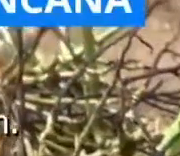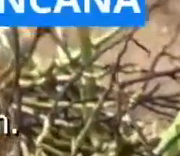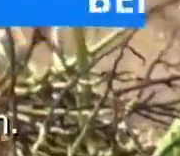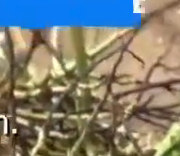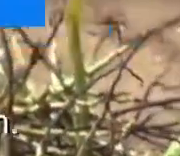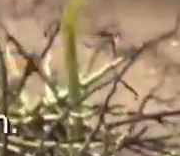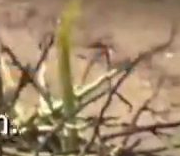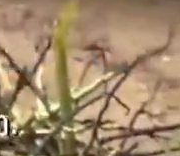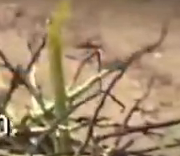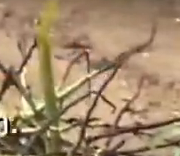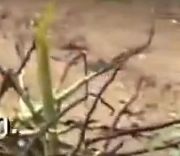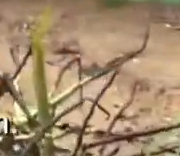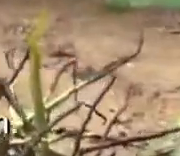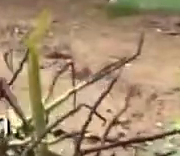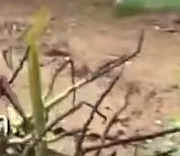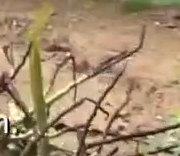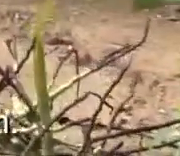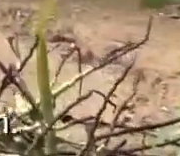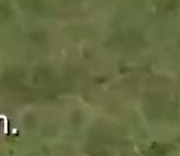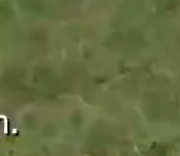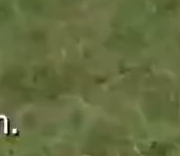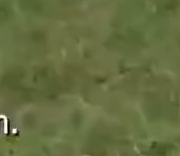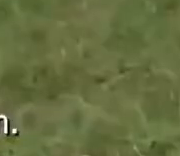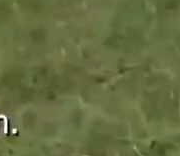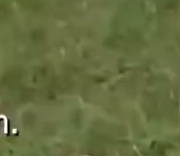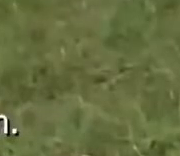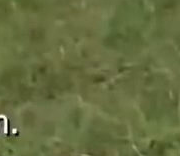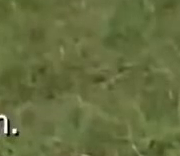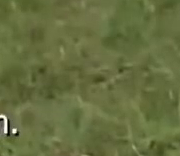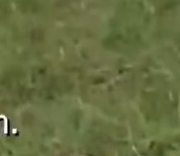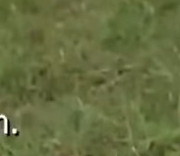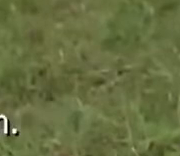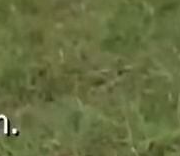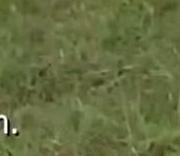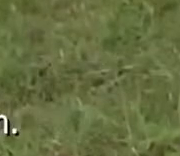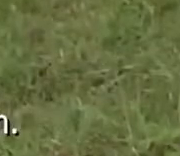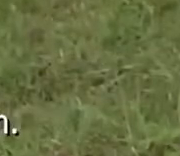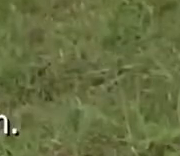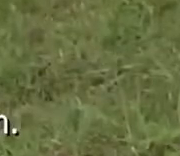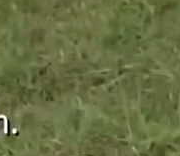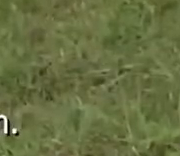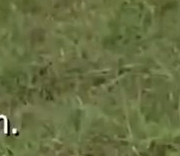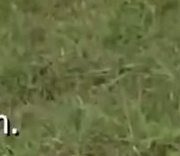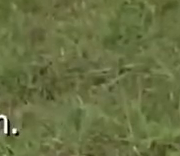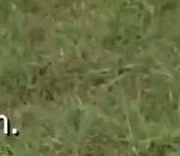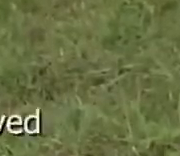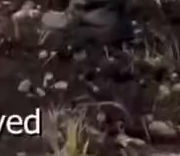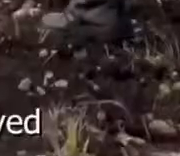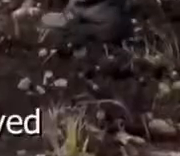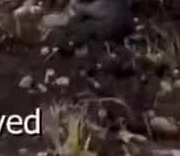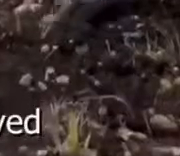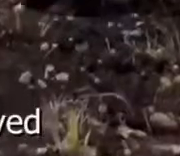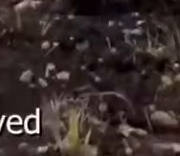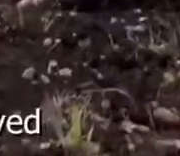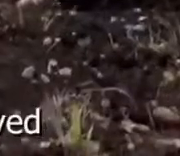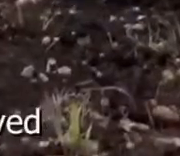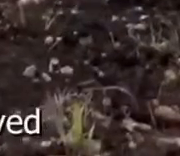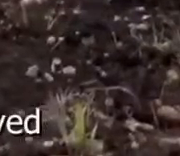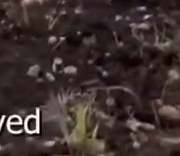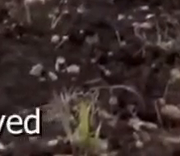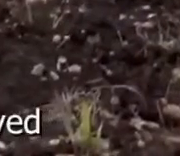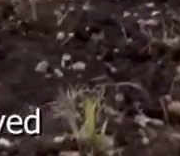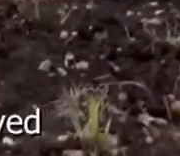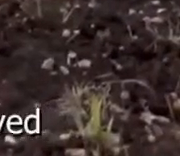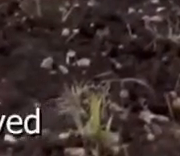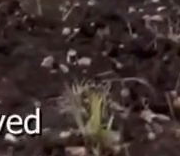itu cara penolongannya, cara gimana langsung terjunnya gitu. Dan